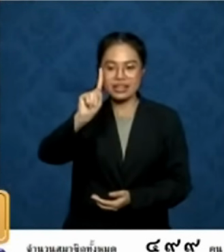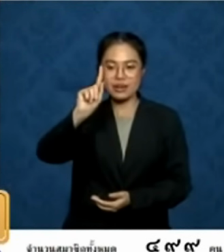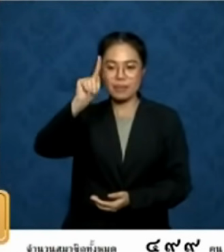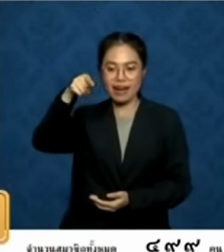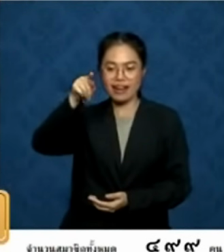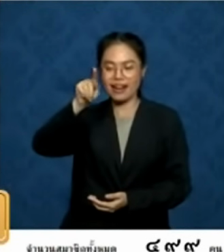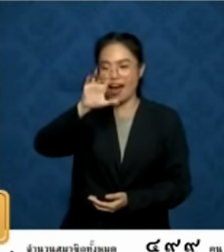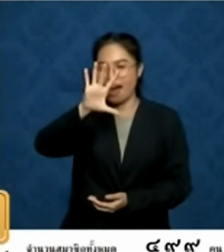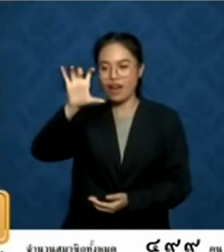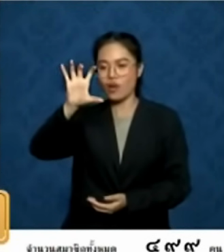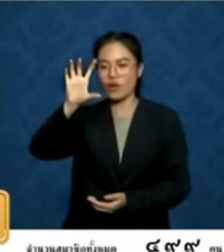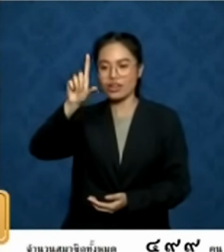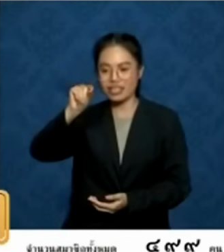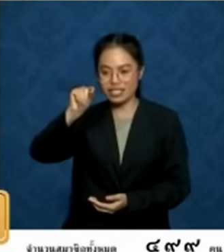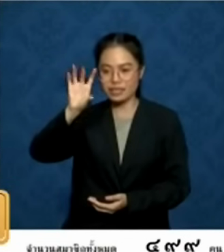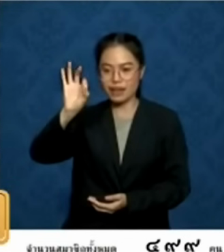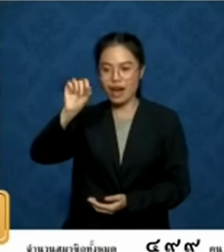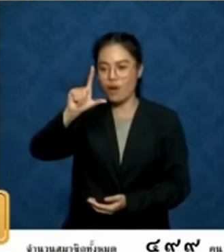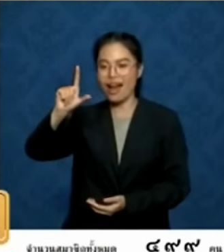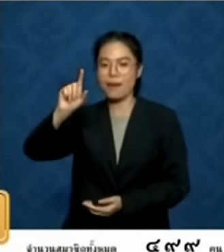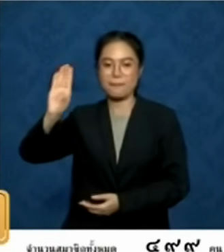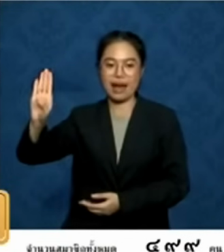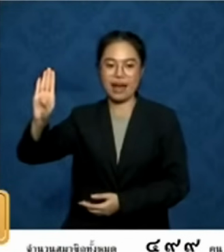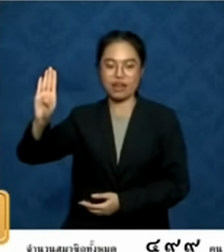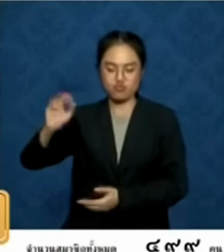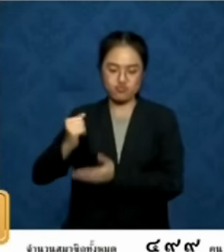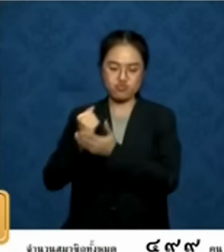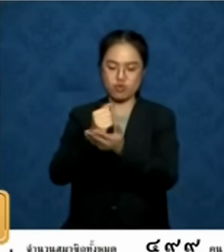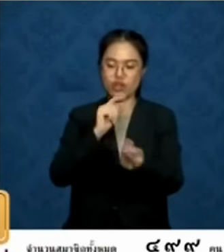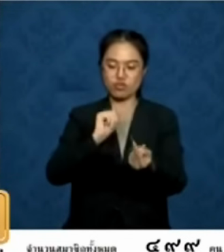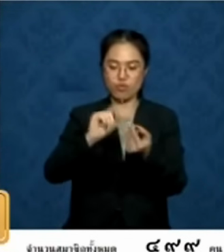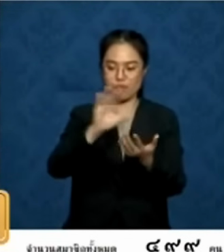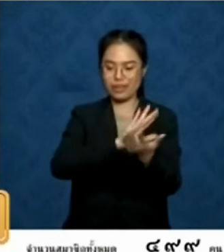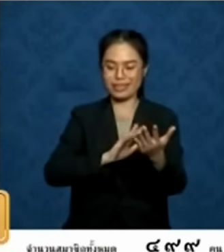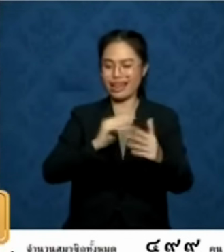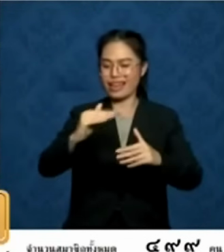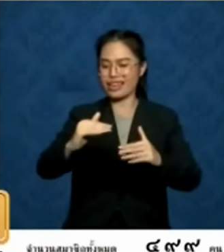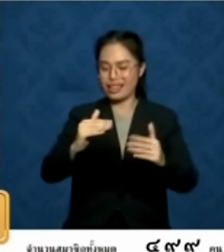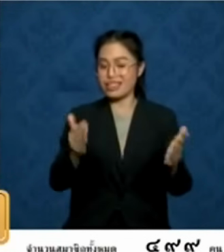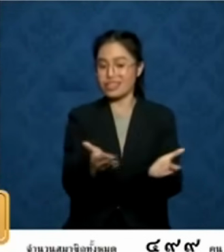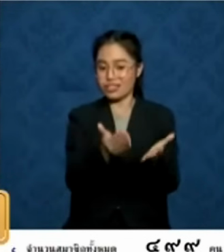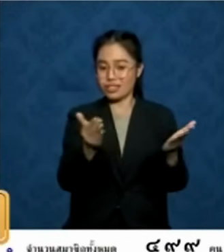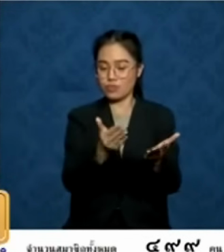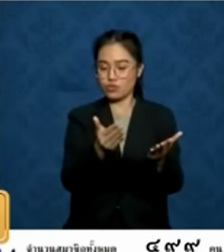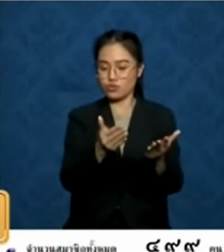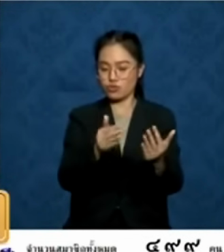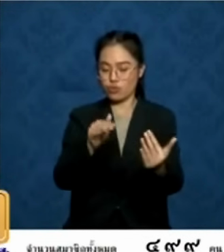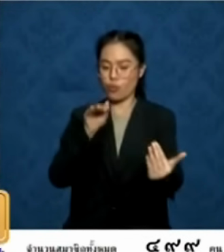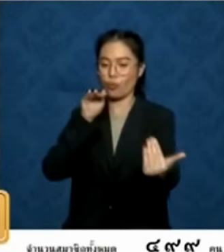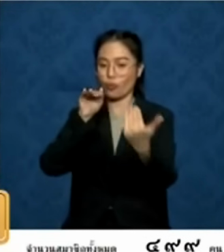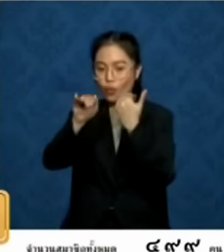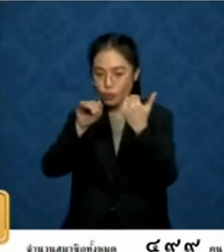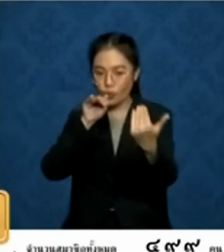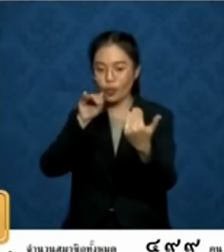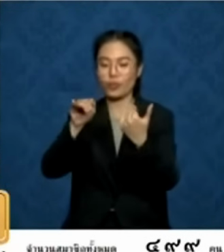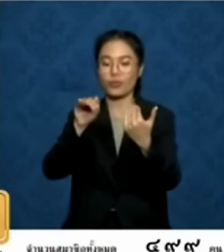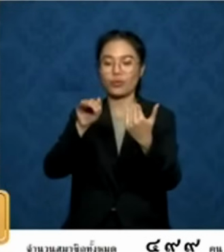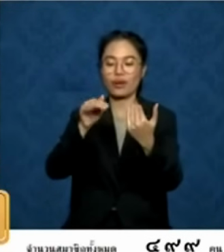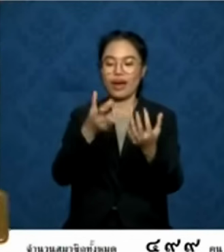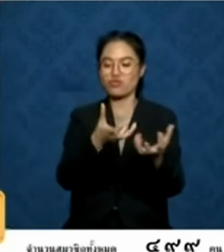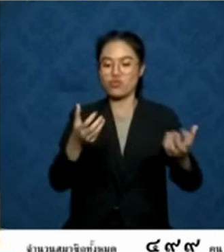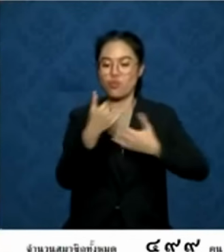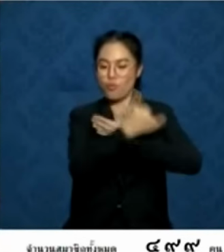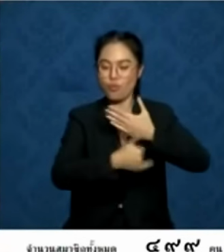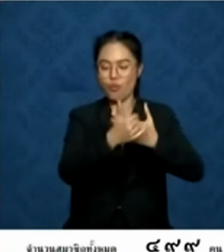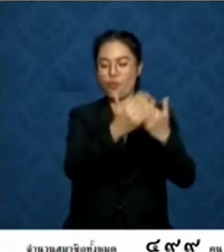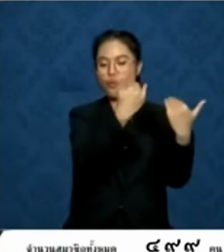181,529.4 ล้านบาทเพื่อให้ประเทศไทยมีระบบคมนาคมและระบบโลจิสติกที่มีประสิทธิภาพ